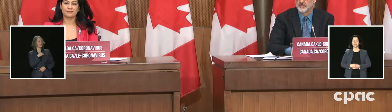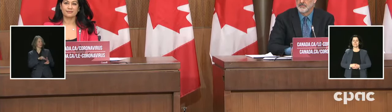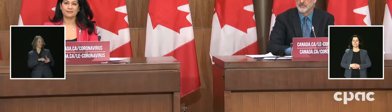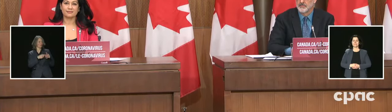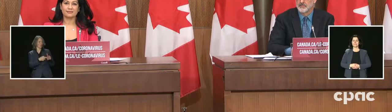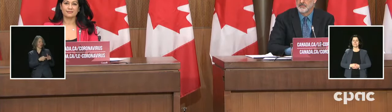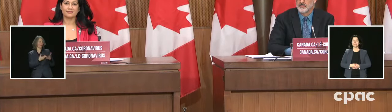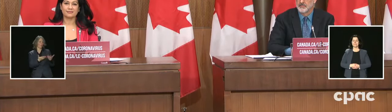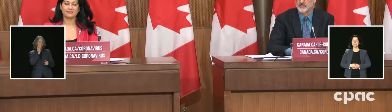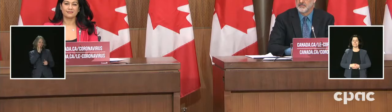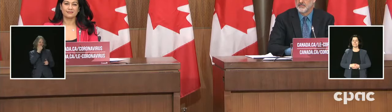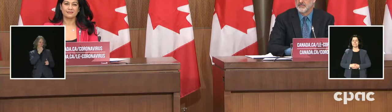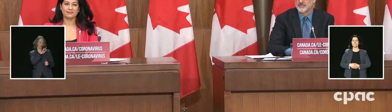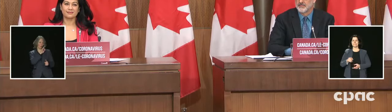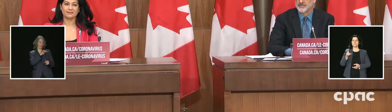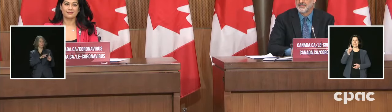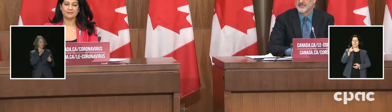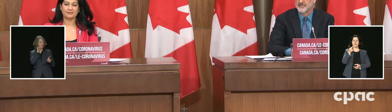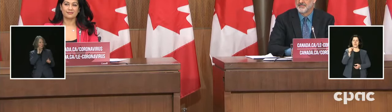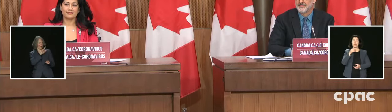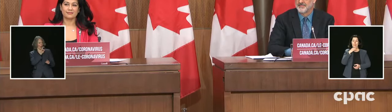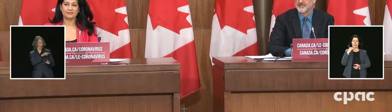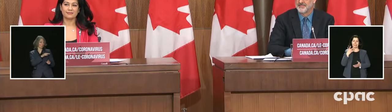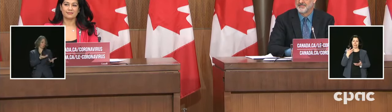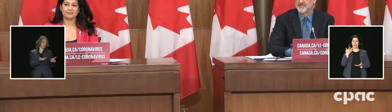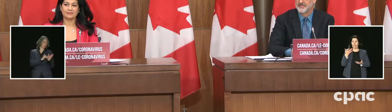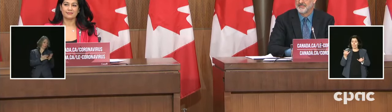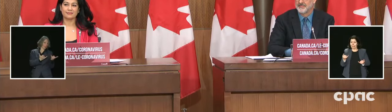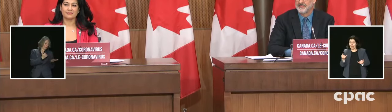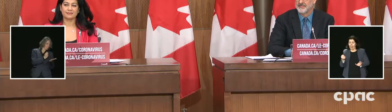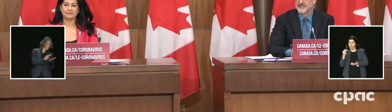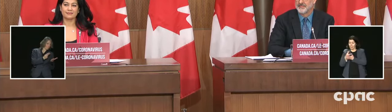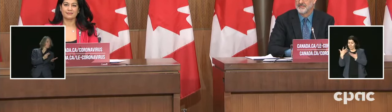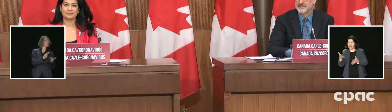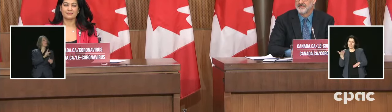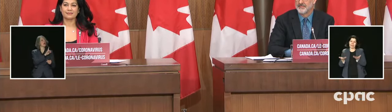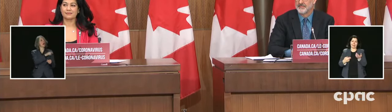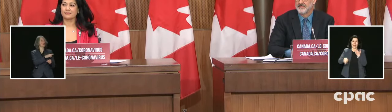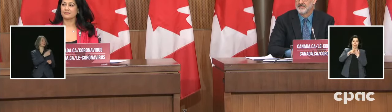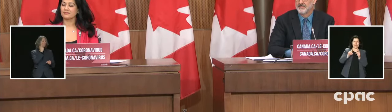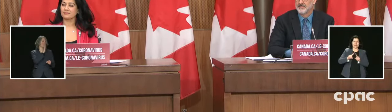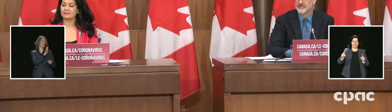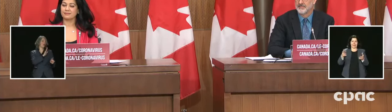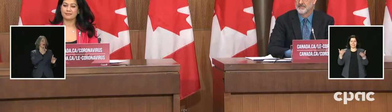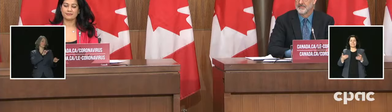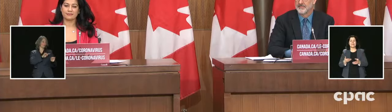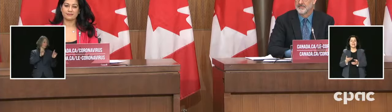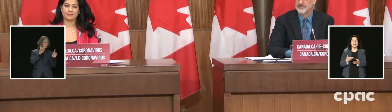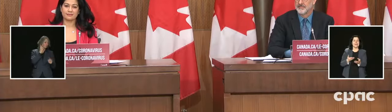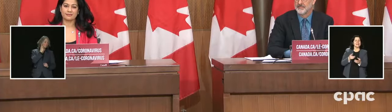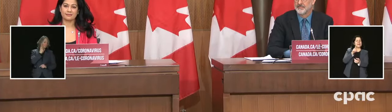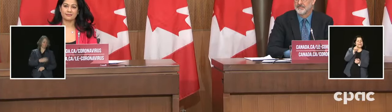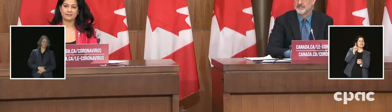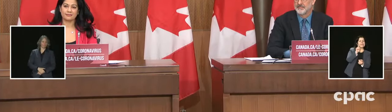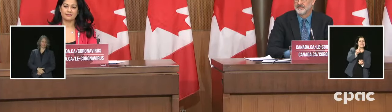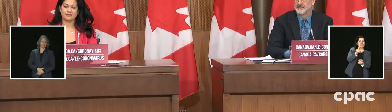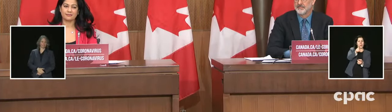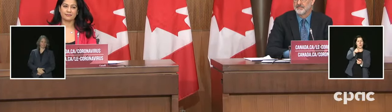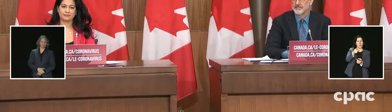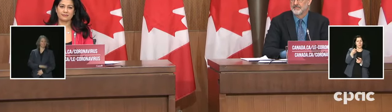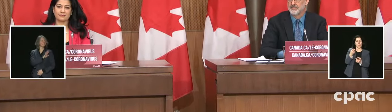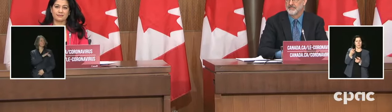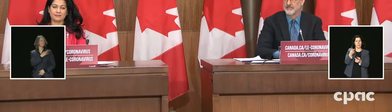je l'ai posée hier, donc je me dis peut-être que maintenant, si c'est approuvé, vous aurez une réponse différente. Quand est-ce qu'on s'attend? Est-ce que vous avez des nouvelles